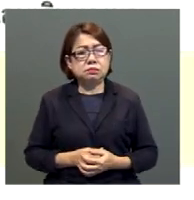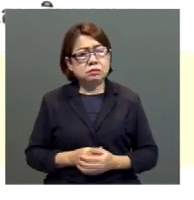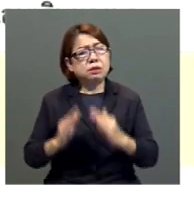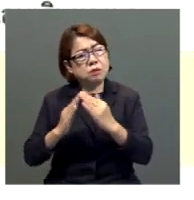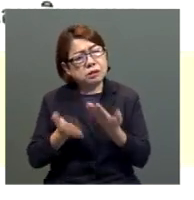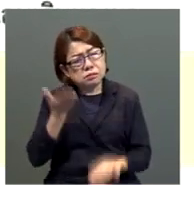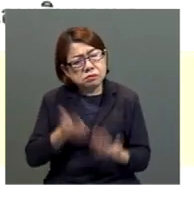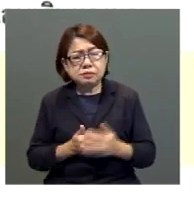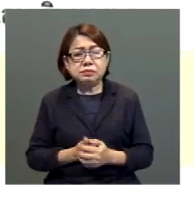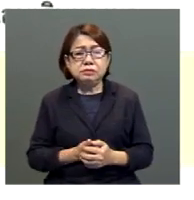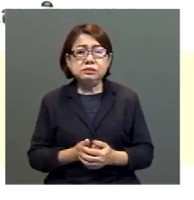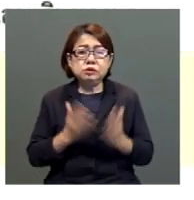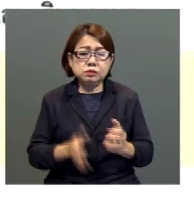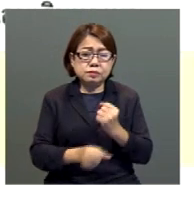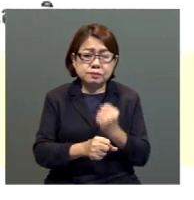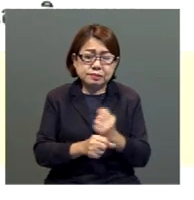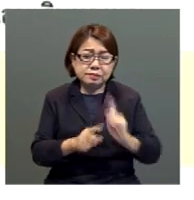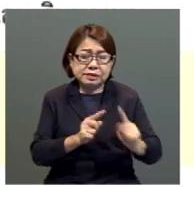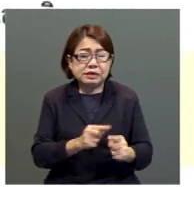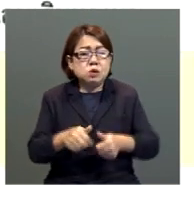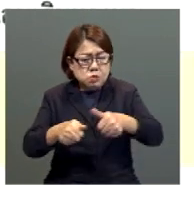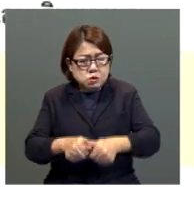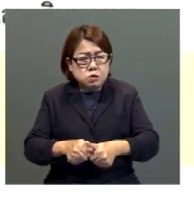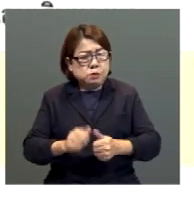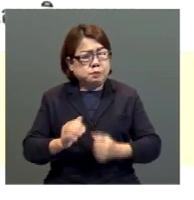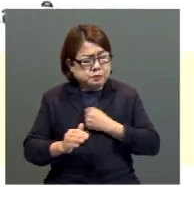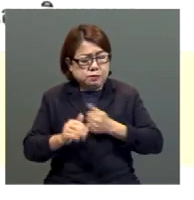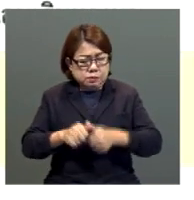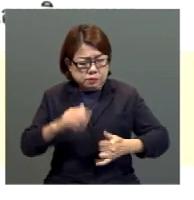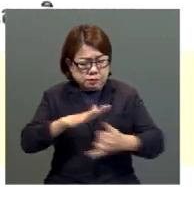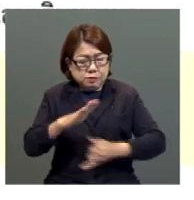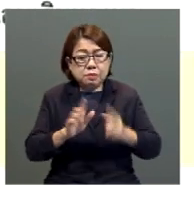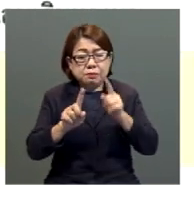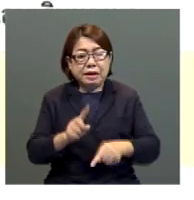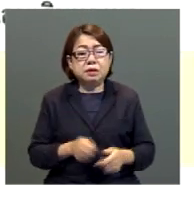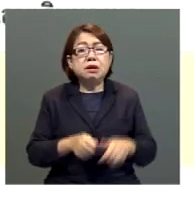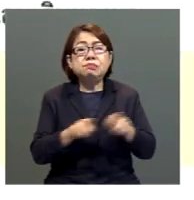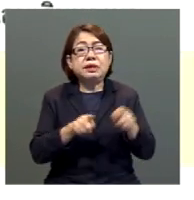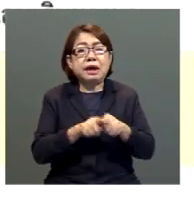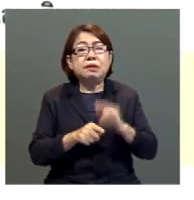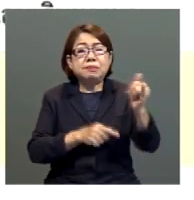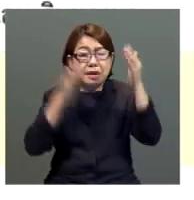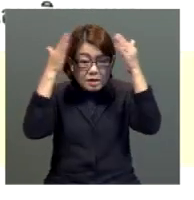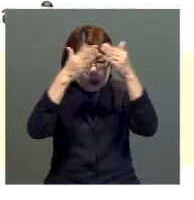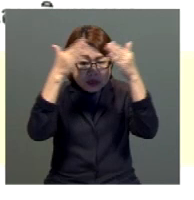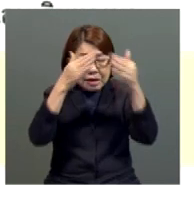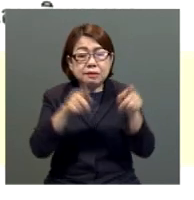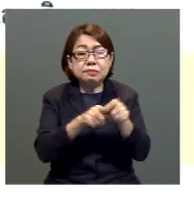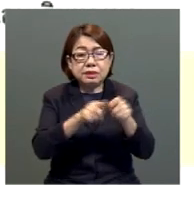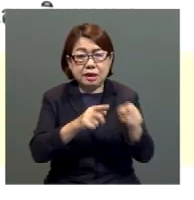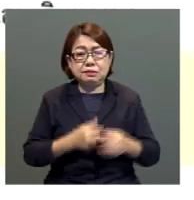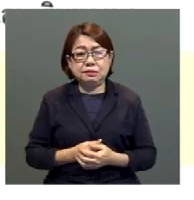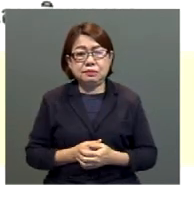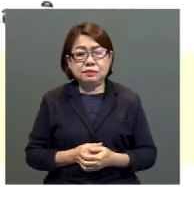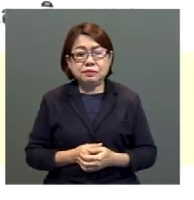ำลังงานเสียกำลังคนไปอีก1,000กว่าคนนะครับศาสนกิจที่อินโดนีเซียนะครับก็มี